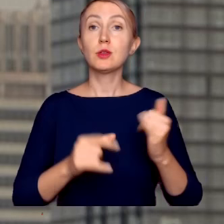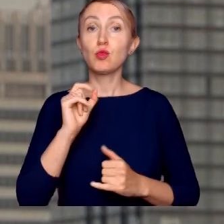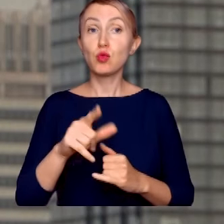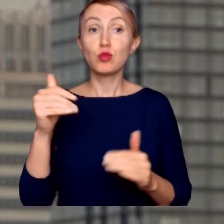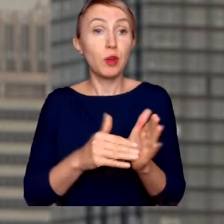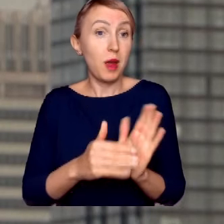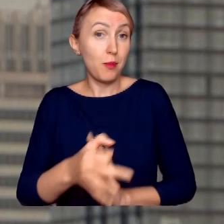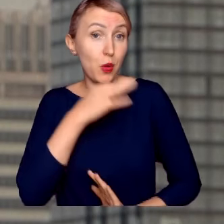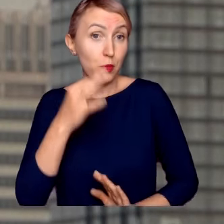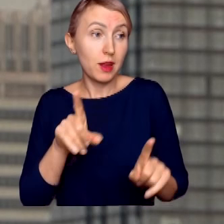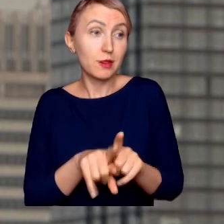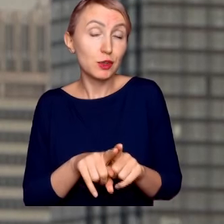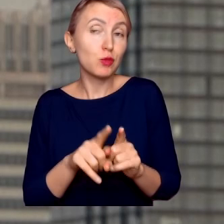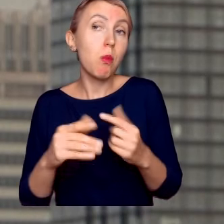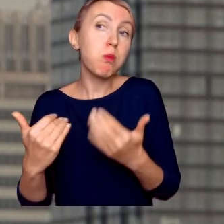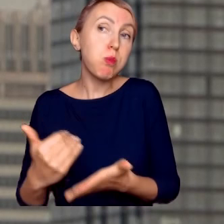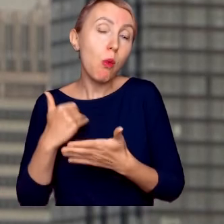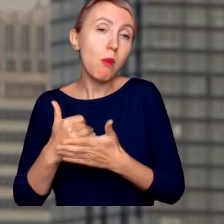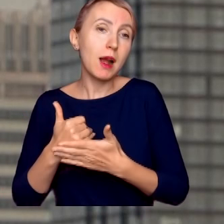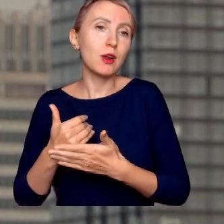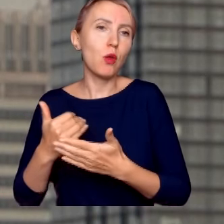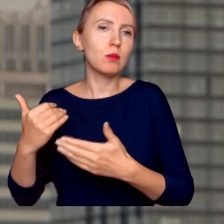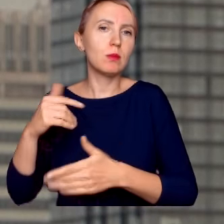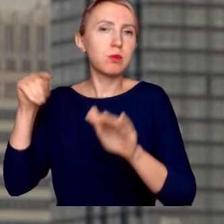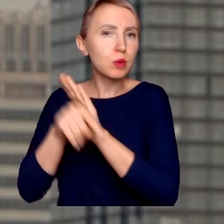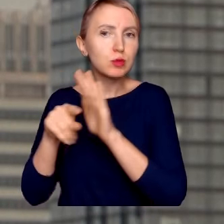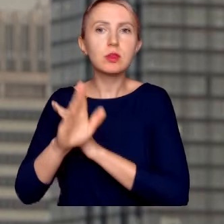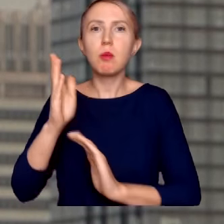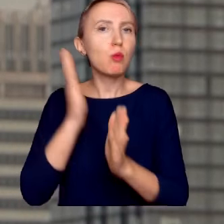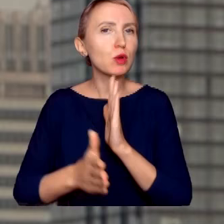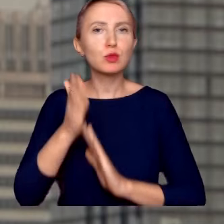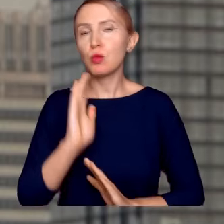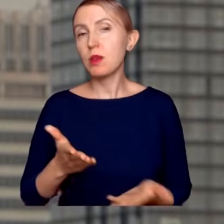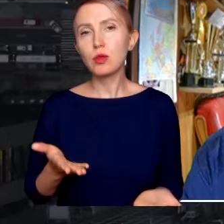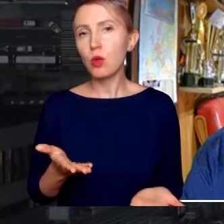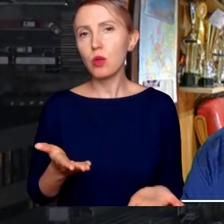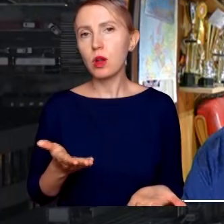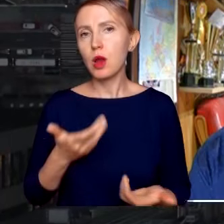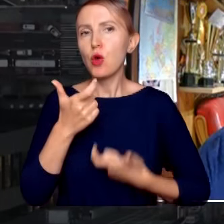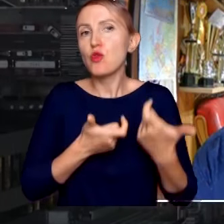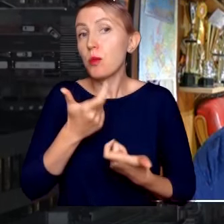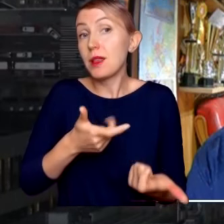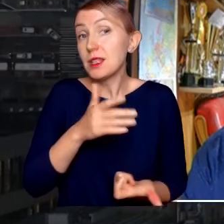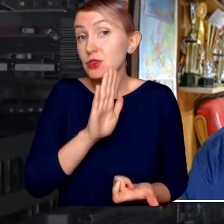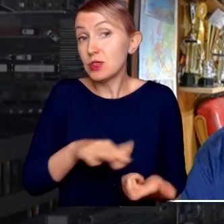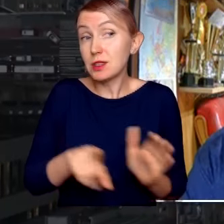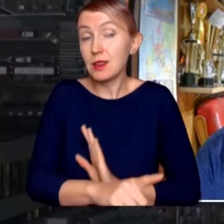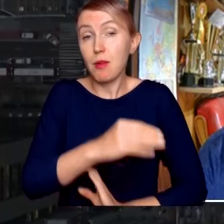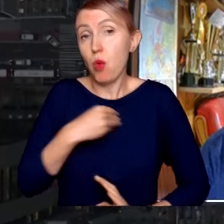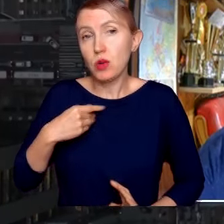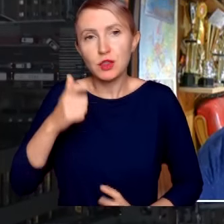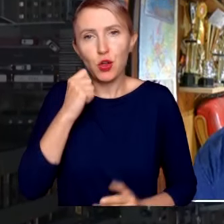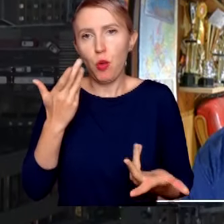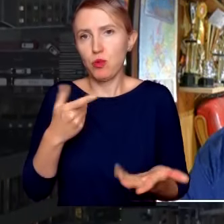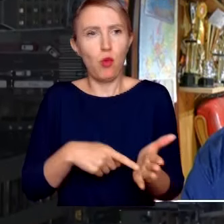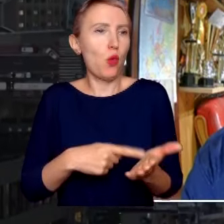poprawić, a w tym mają pomóc cudzoziemcy, to będą pomagać tak, że będą po prostu robili dzieci polskim kobietom. No inaczej się nie